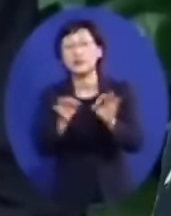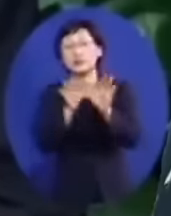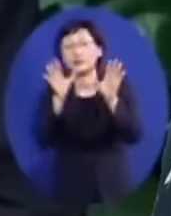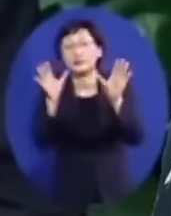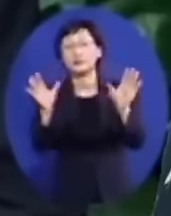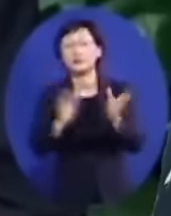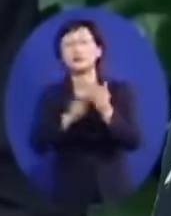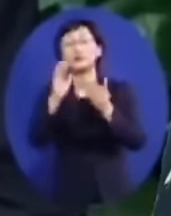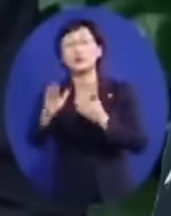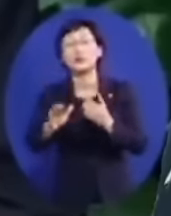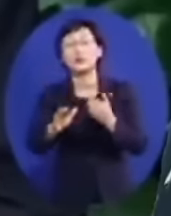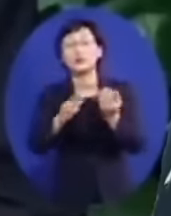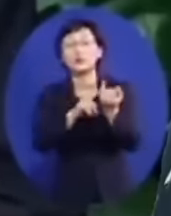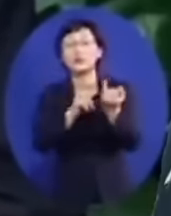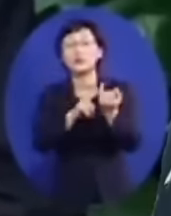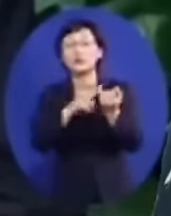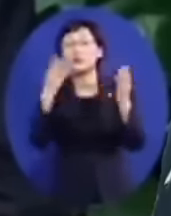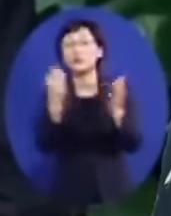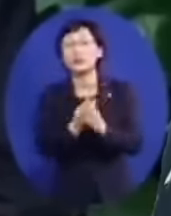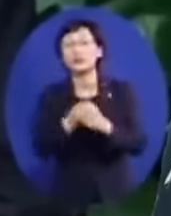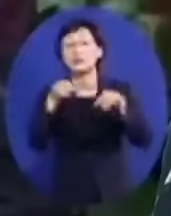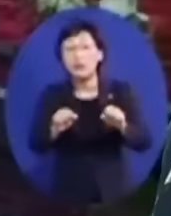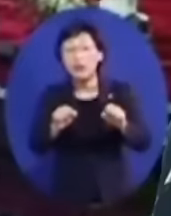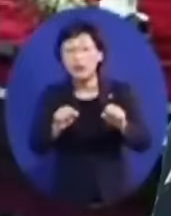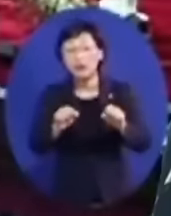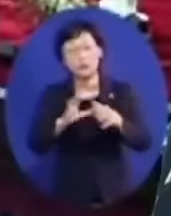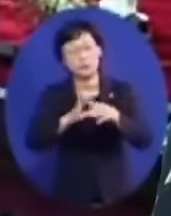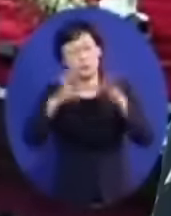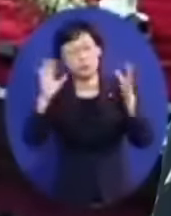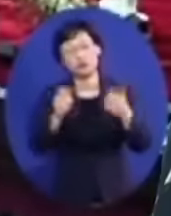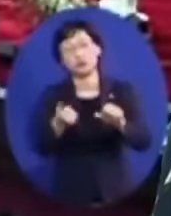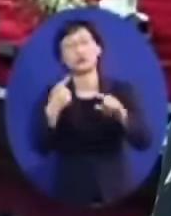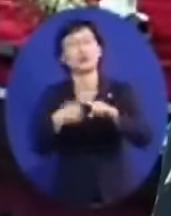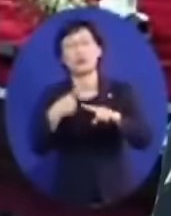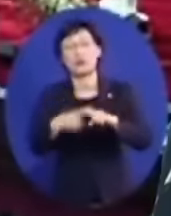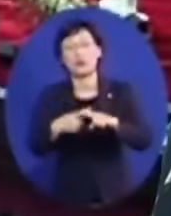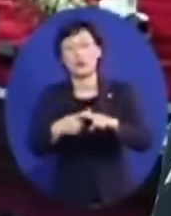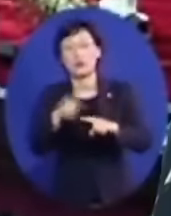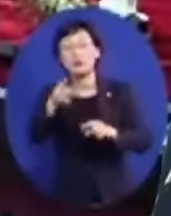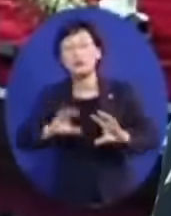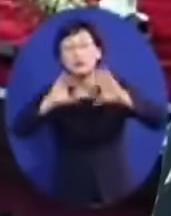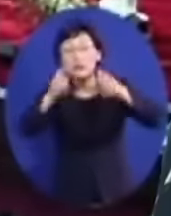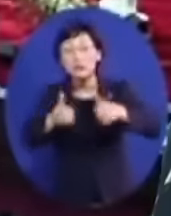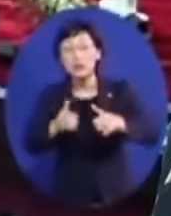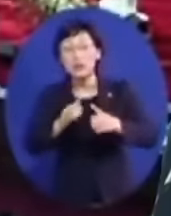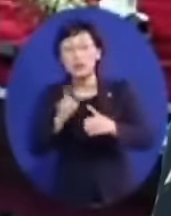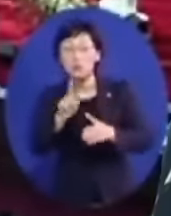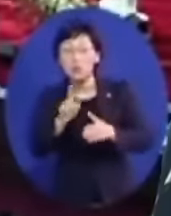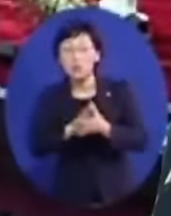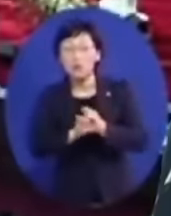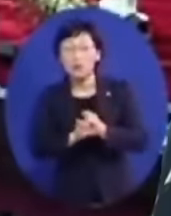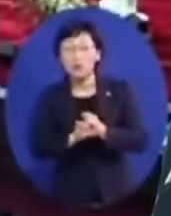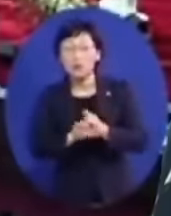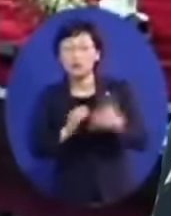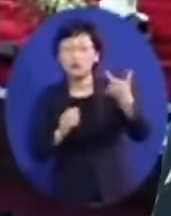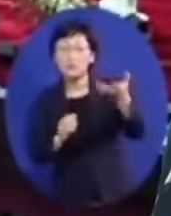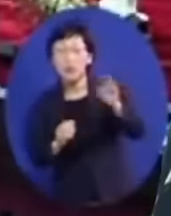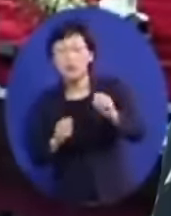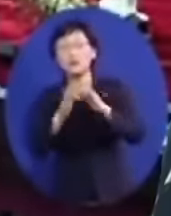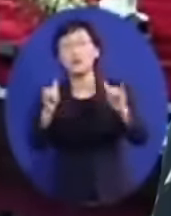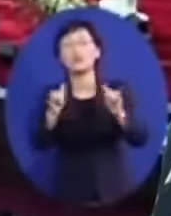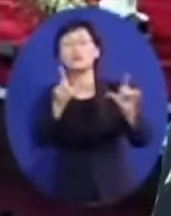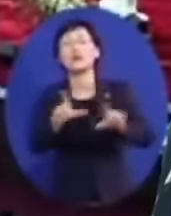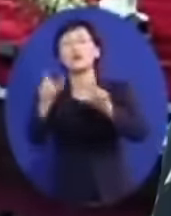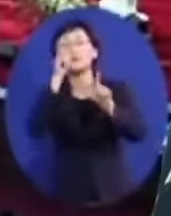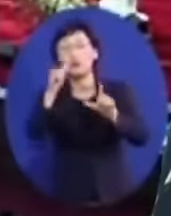그는 완전히 살았으나 죽은 사람 같이 보였었습니다. 이 세상에는 60억이 넘는 인류가 살고 있습니다. 이들은